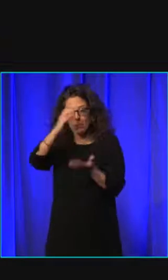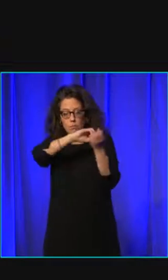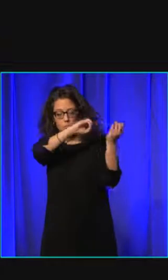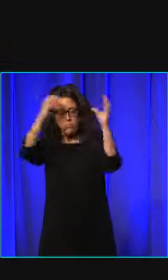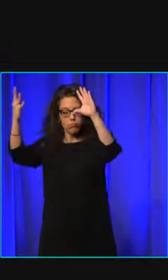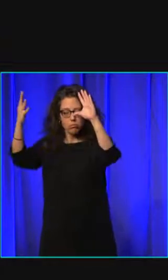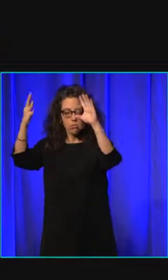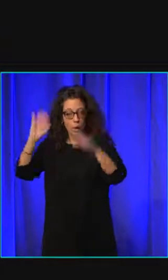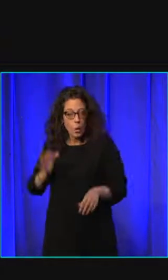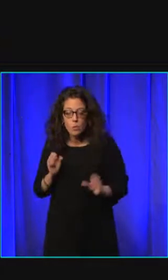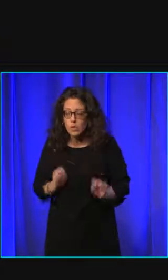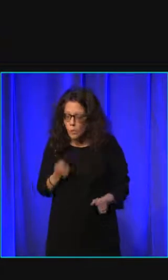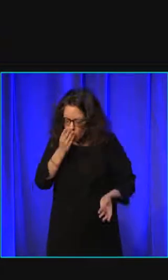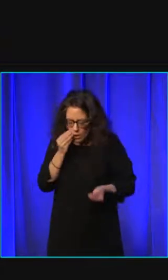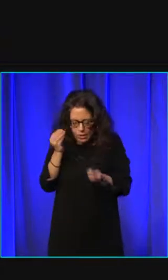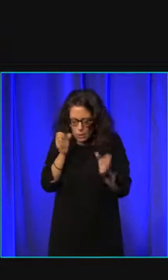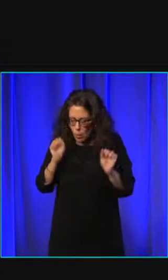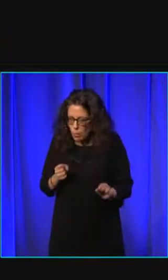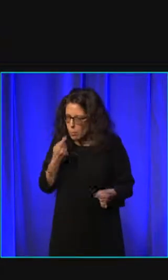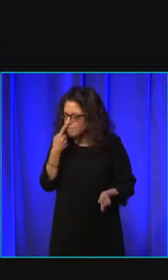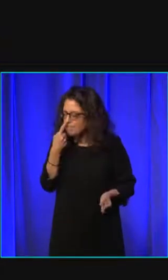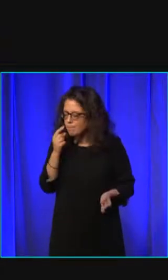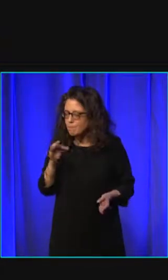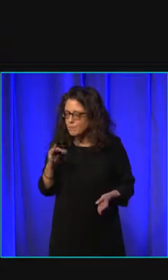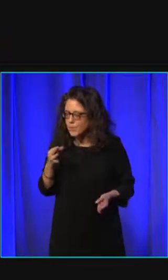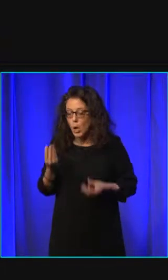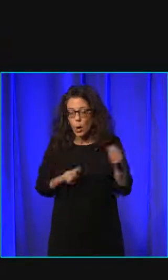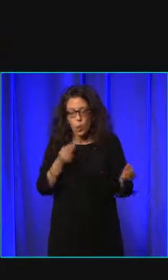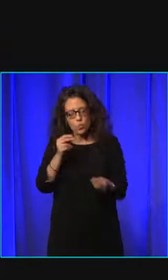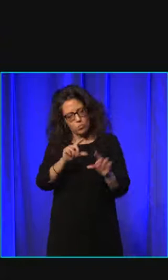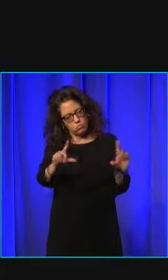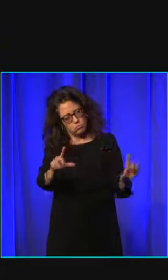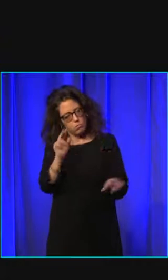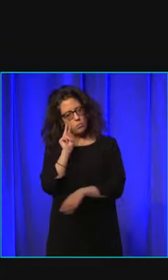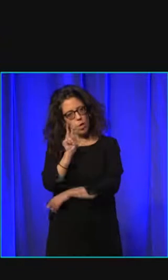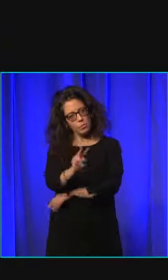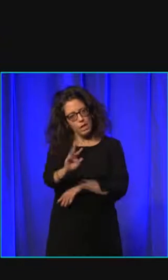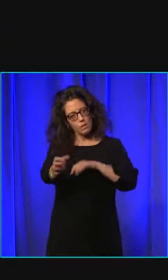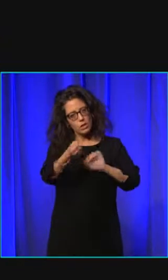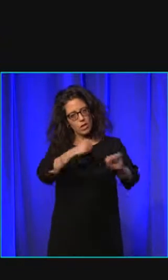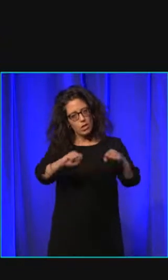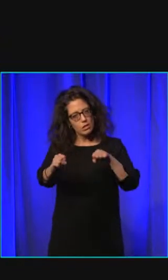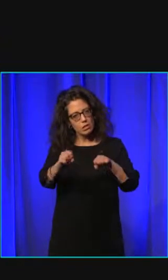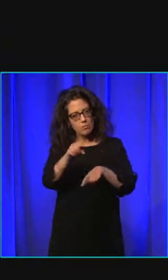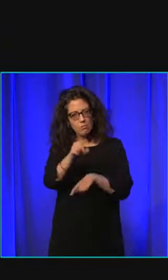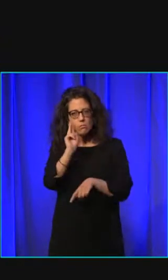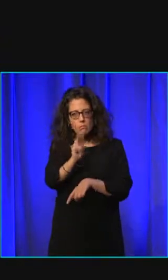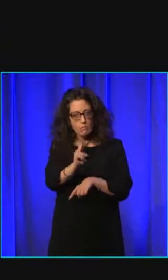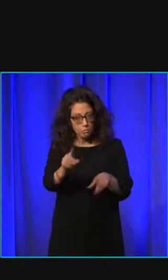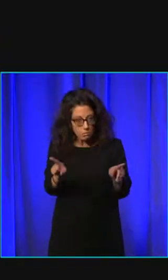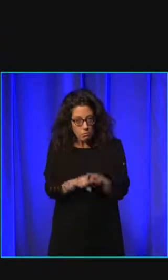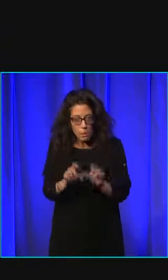peut ressentir des sensations. Quand on observe un geste, on peut